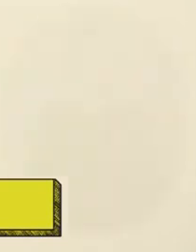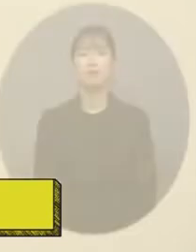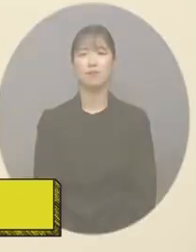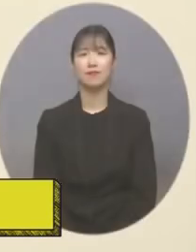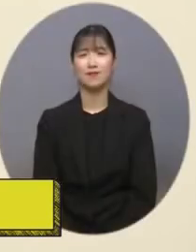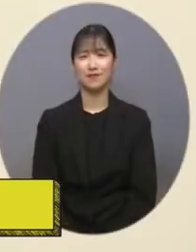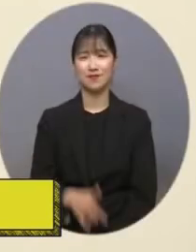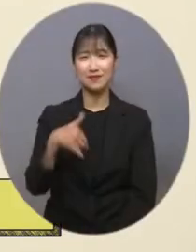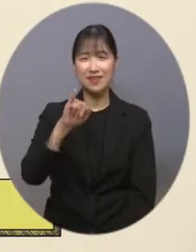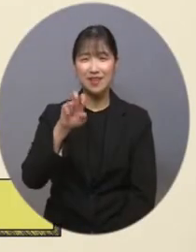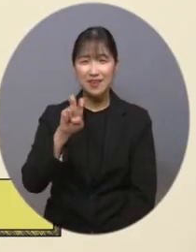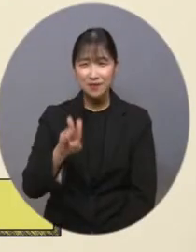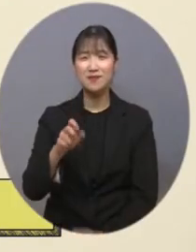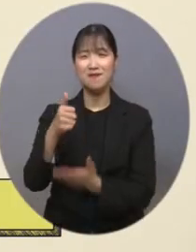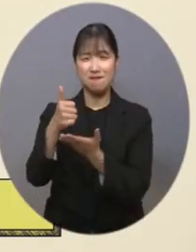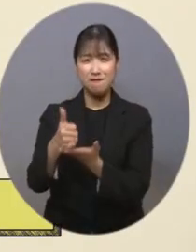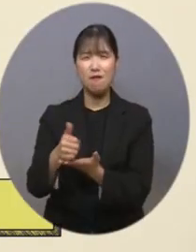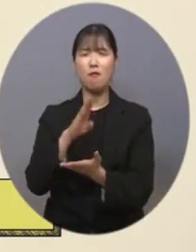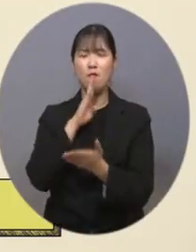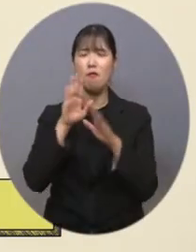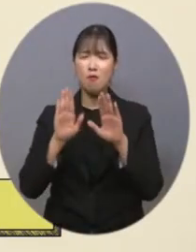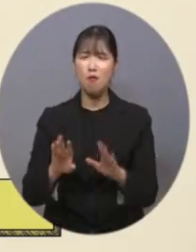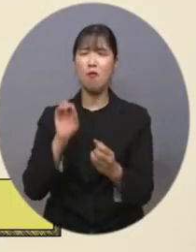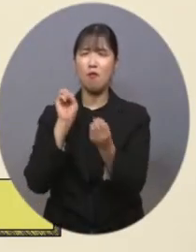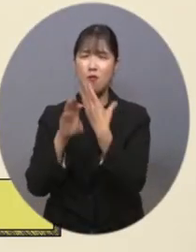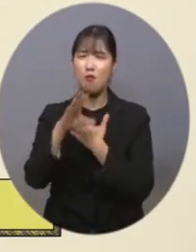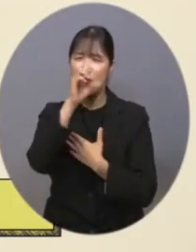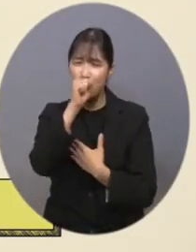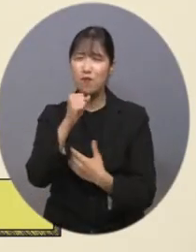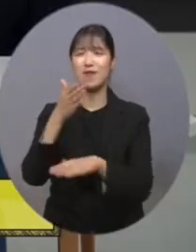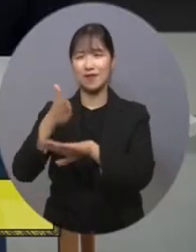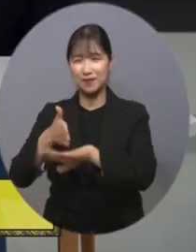김은서 파트리더님 오늘 너무 좋은 답변 감사드립니다.